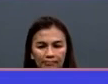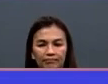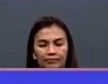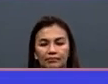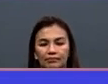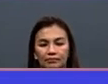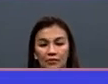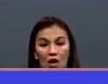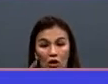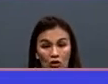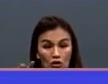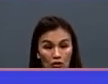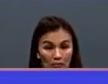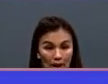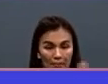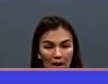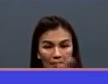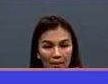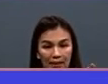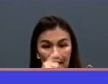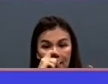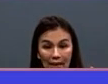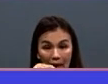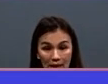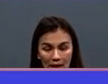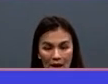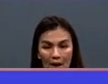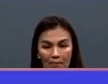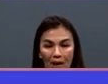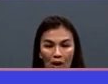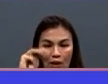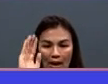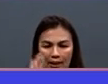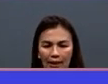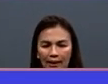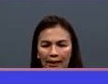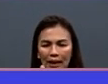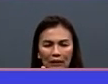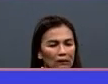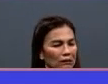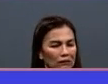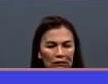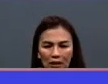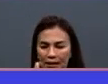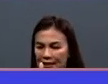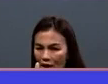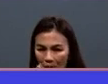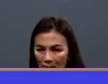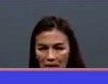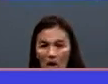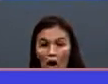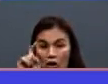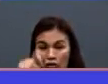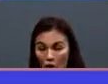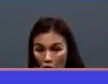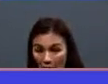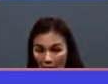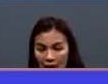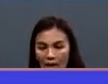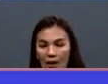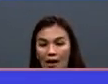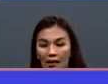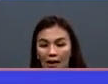ด้าน AI50,000คนซึ่งปัจจุบันได้มีการดำเนินการไปบ้างแล้วนะคะในเรื่องของการผลิตกำลังคนรองรับกลุ่ม